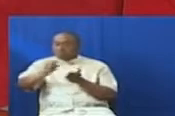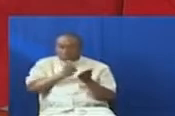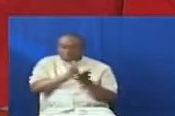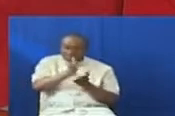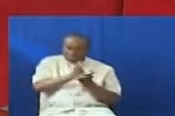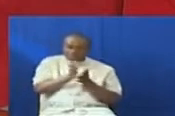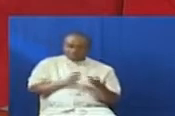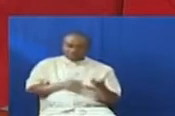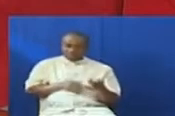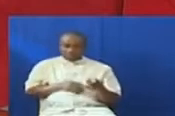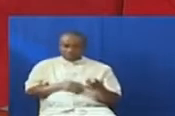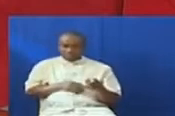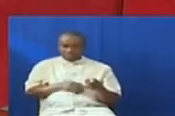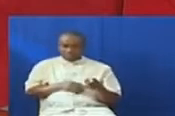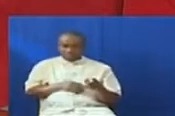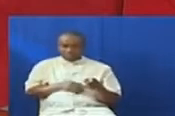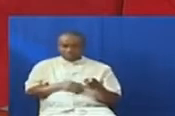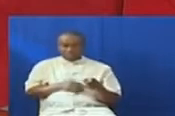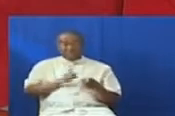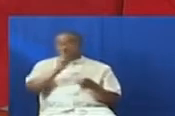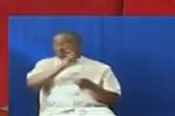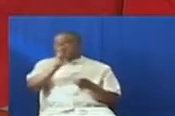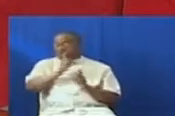katika malipo ambayo